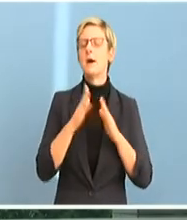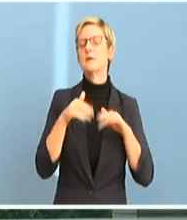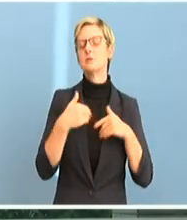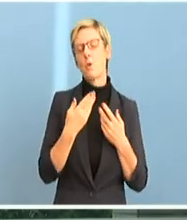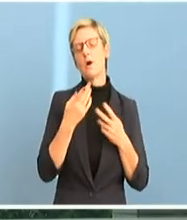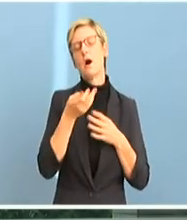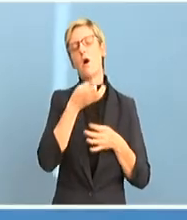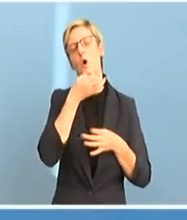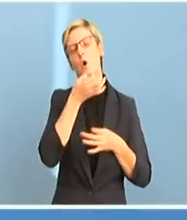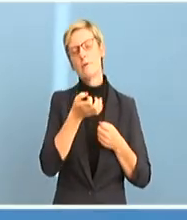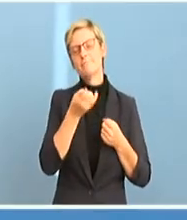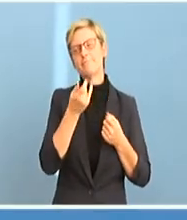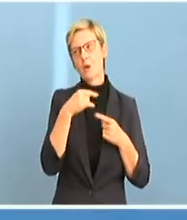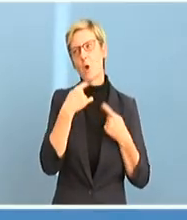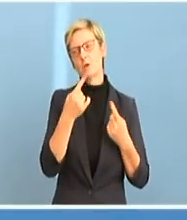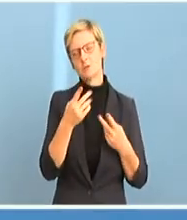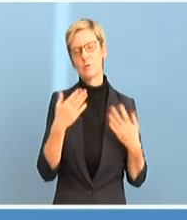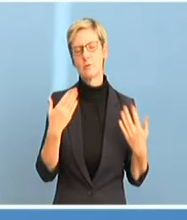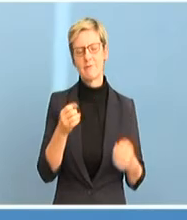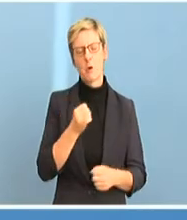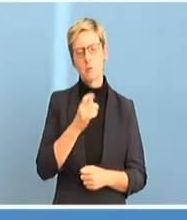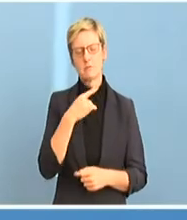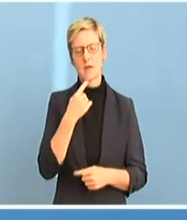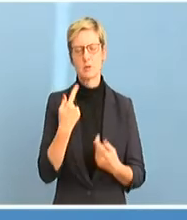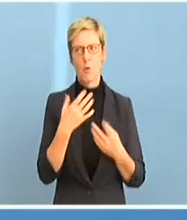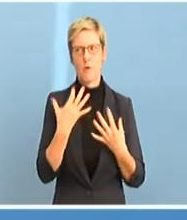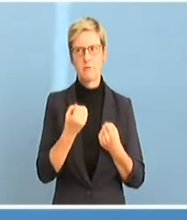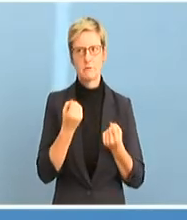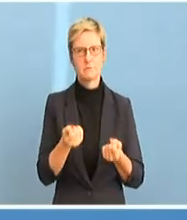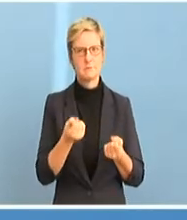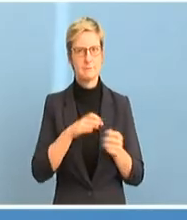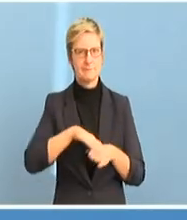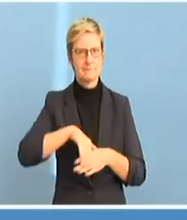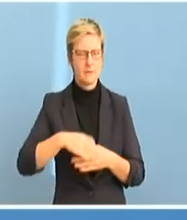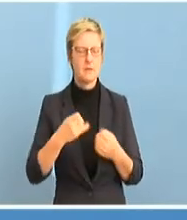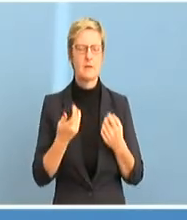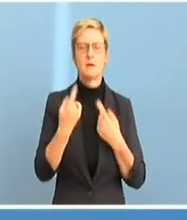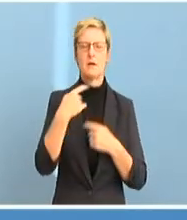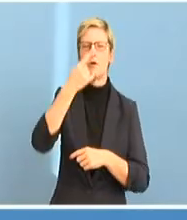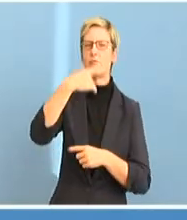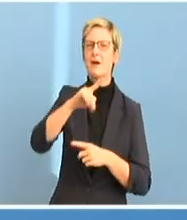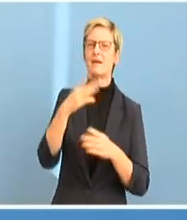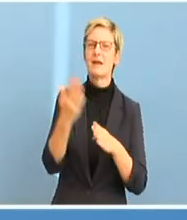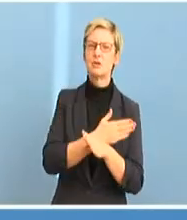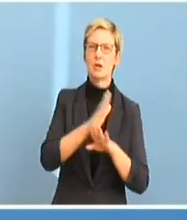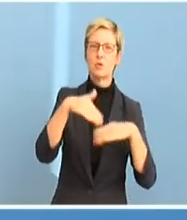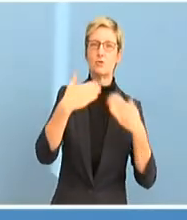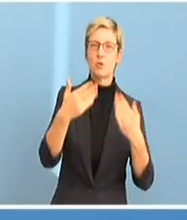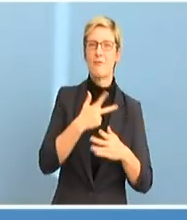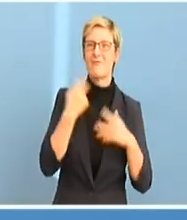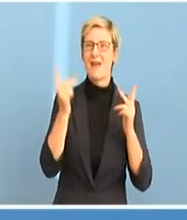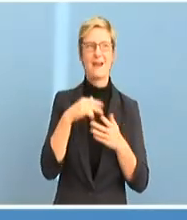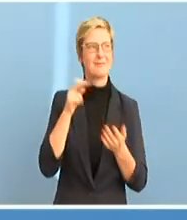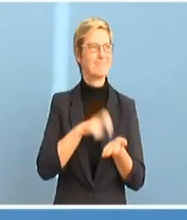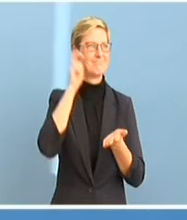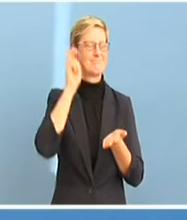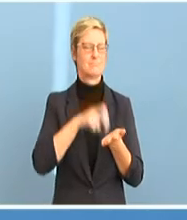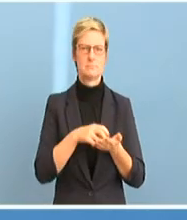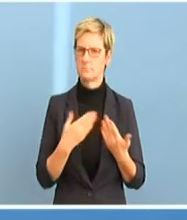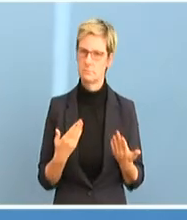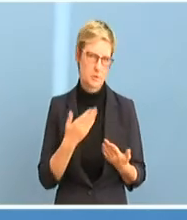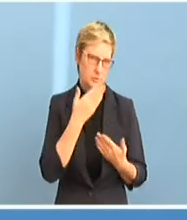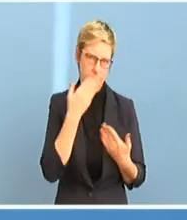dass natürlich die am Freitag notwendig gewordene Entscheidung nicht zu Begeisterungsstürmen bei den Beteiligten, insbesondere bei der